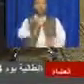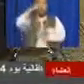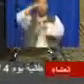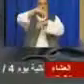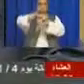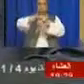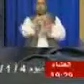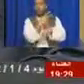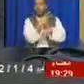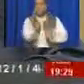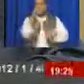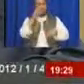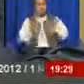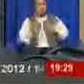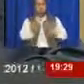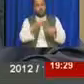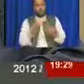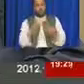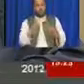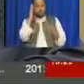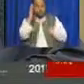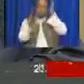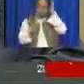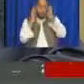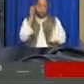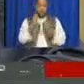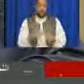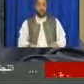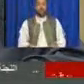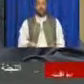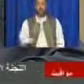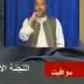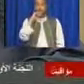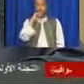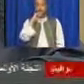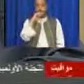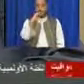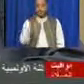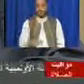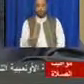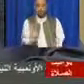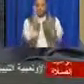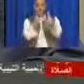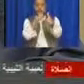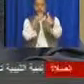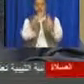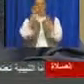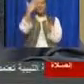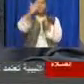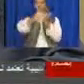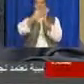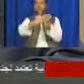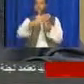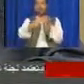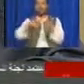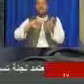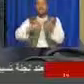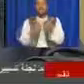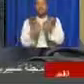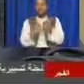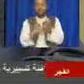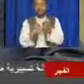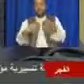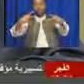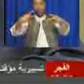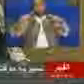سوق الجمعه الى كذا يعني هذا امر غير طبيعي وما ينبغيش ان يكون اول يجب ان نعالج الاسباب اولا